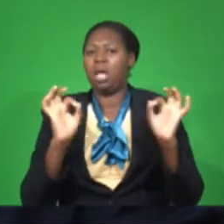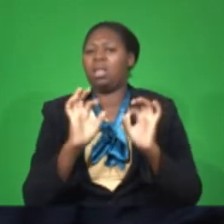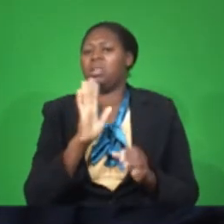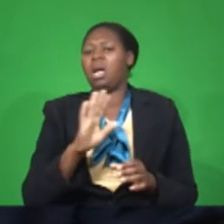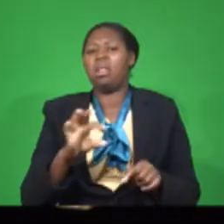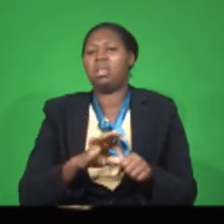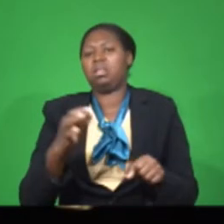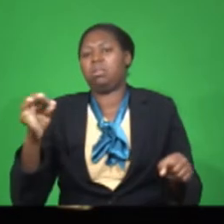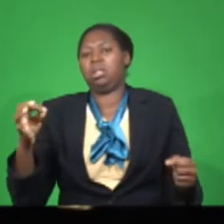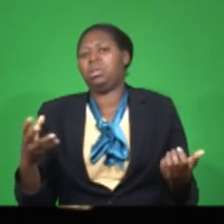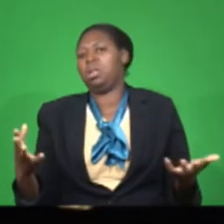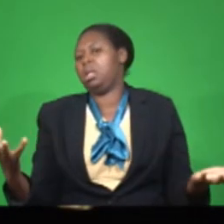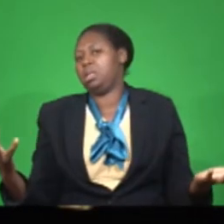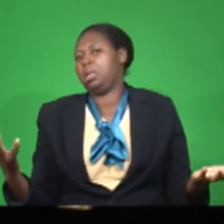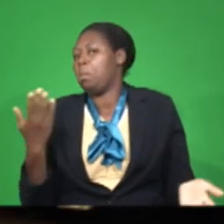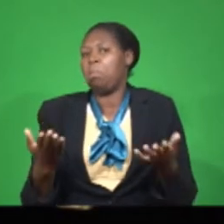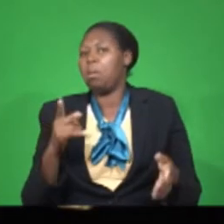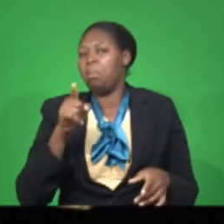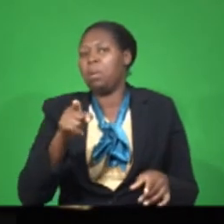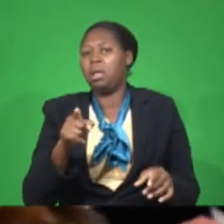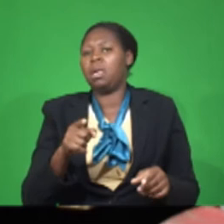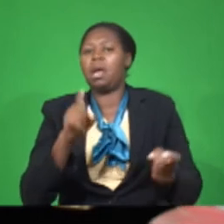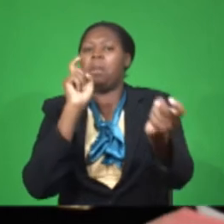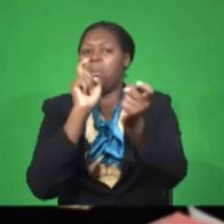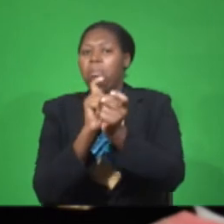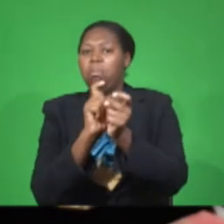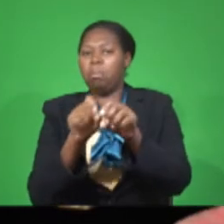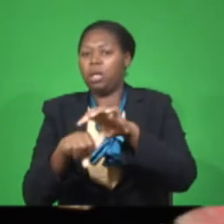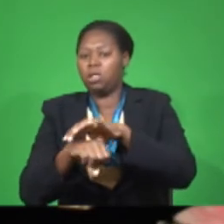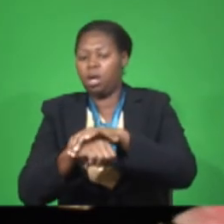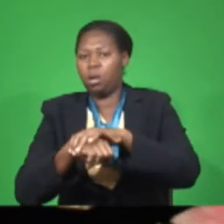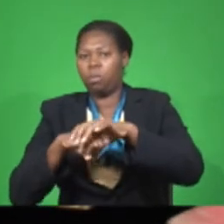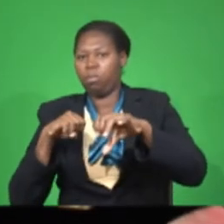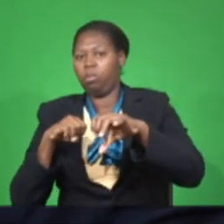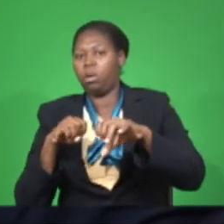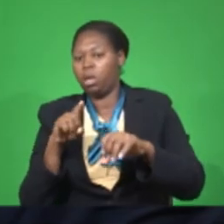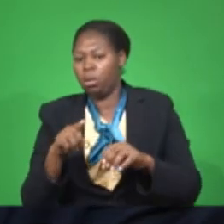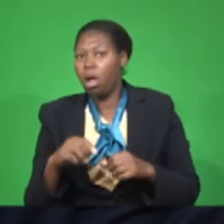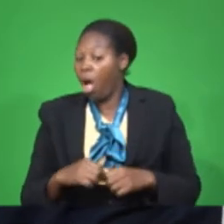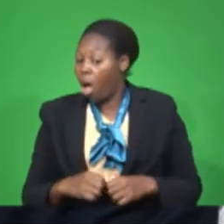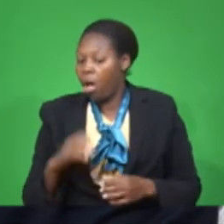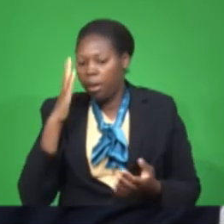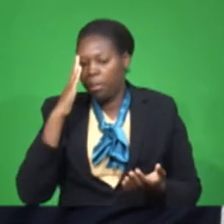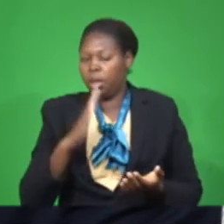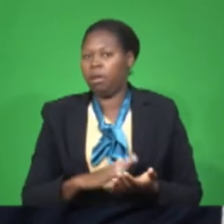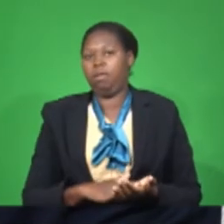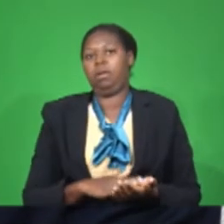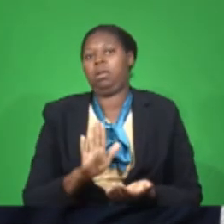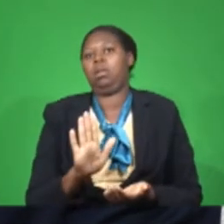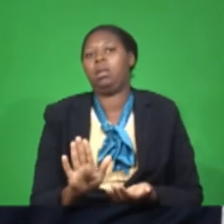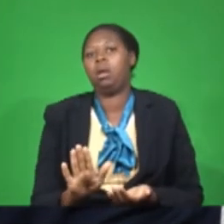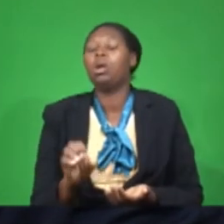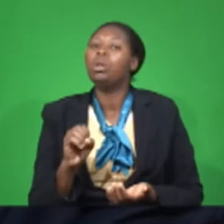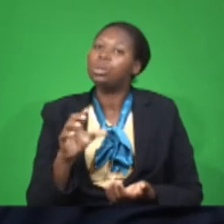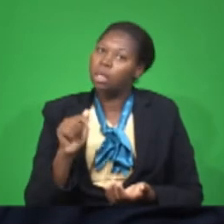Akasangana nekamba. Zvinhu zvazviri kutoreva. Ndokutenda mashura. Ndozvaita Manasa. Ndozvaita Manasa. Zvikanzi chimwe chaaita panapa Mirandi